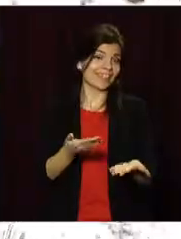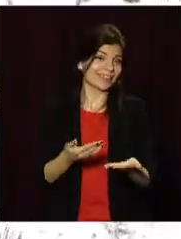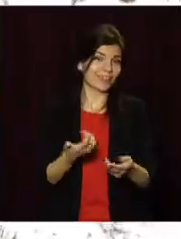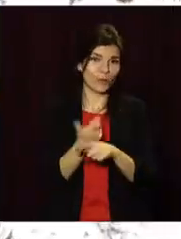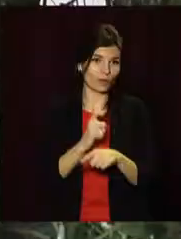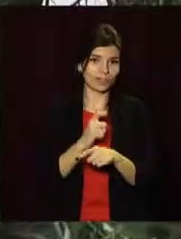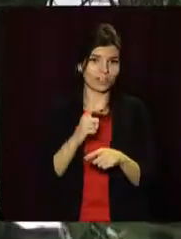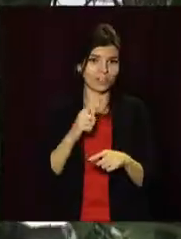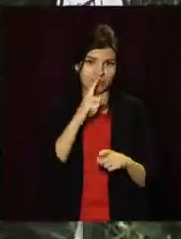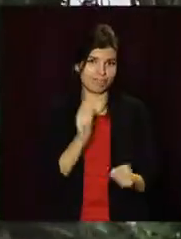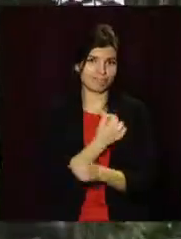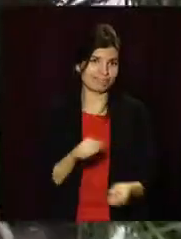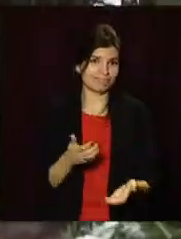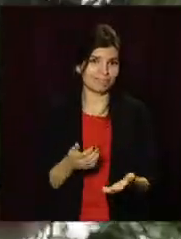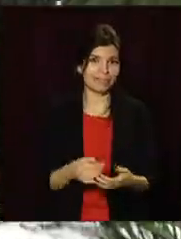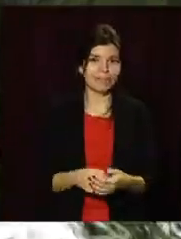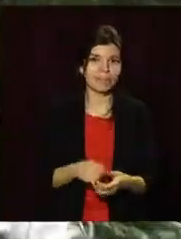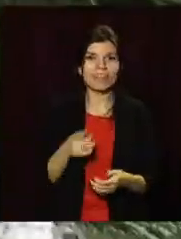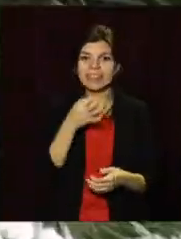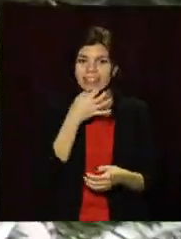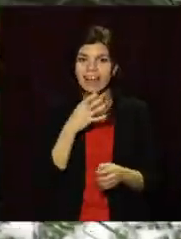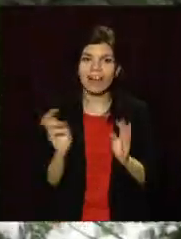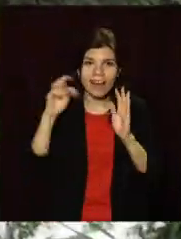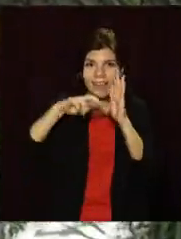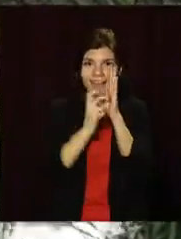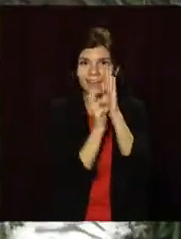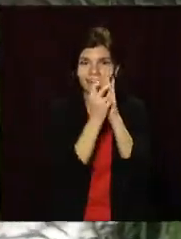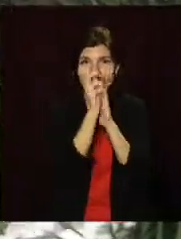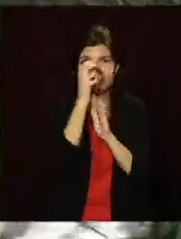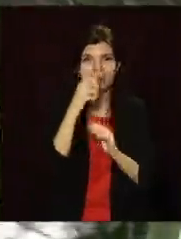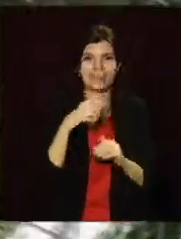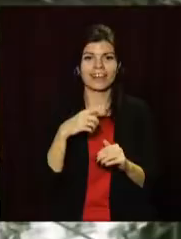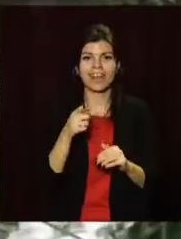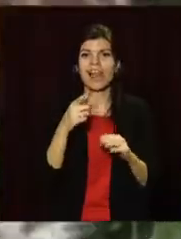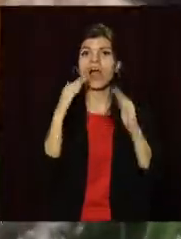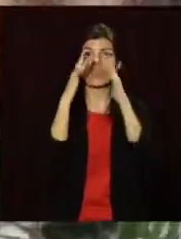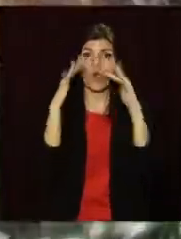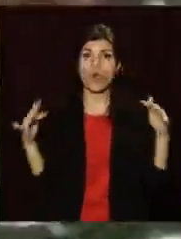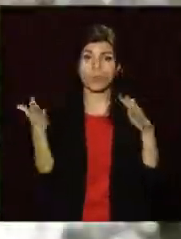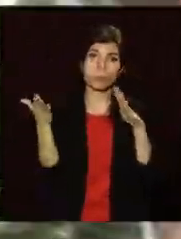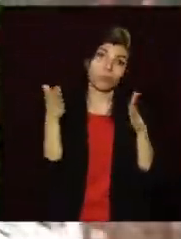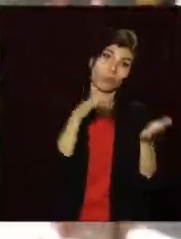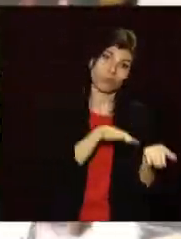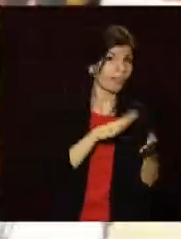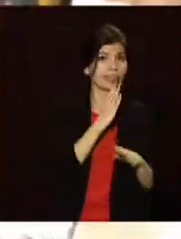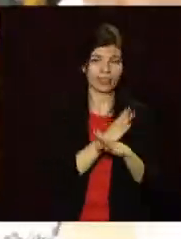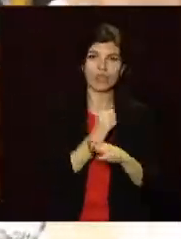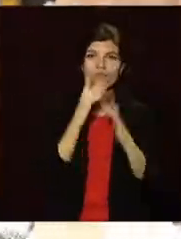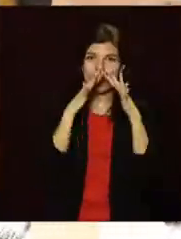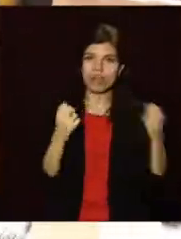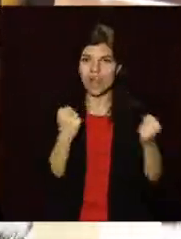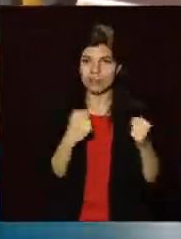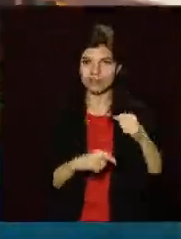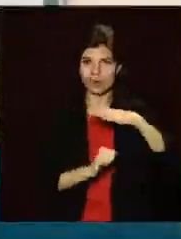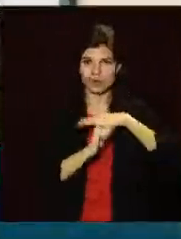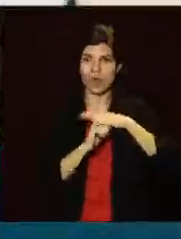бурно. Ну, он на нее запрыгивает, ему нравится на ней лазить. Завалить у нее ее не получается, она плотно стоит, но